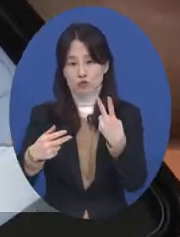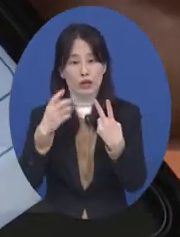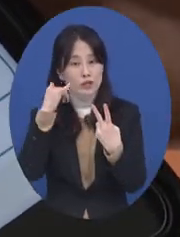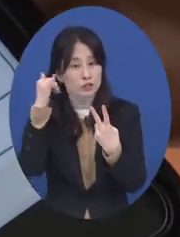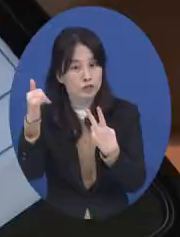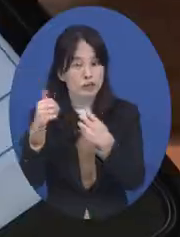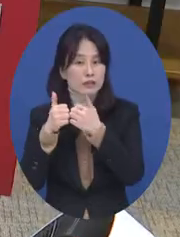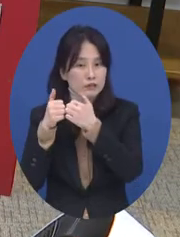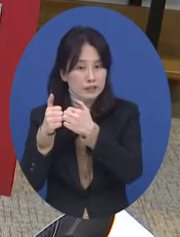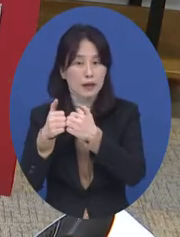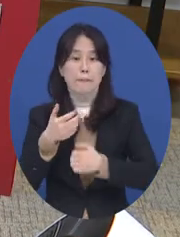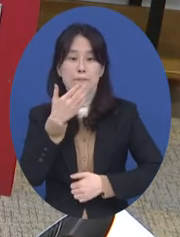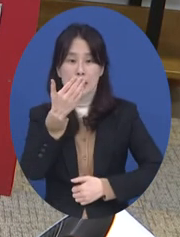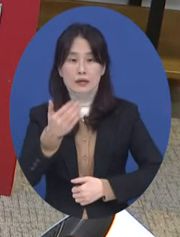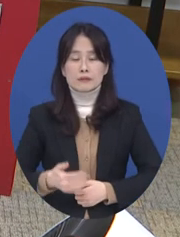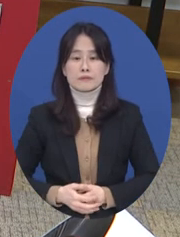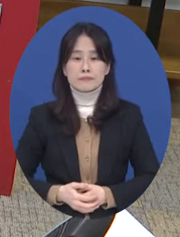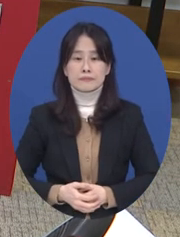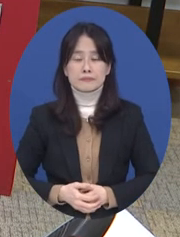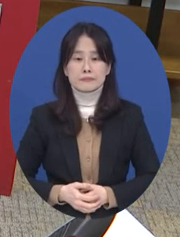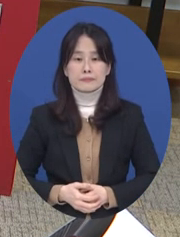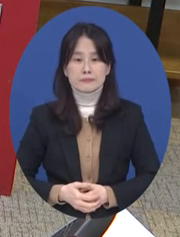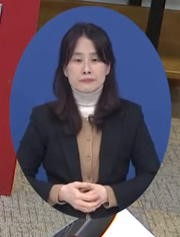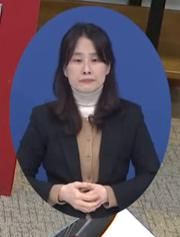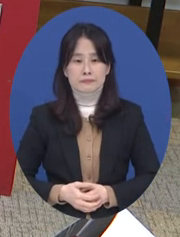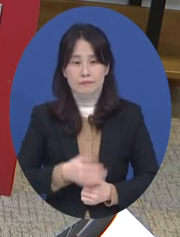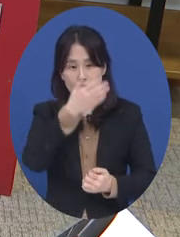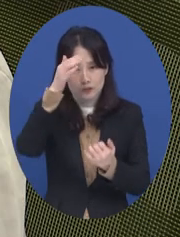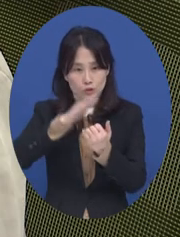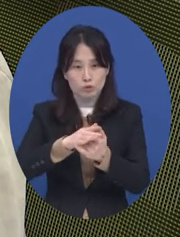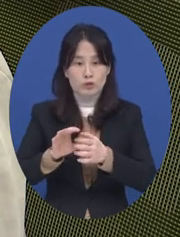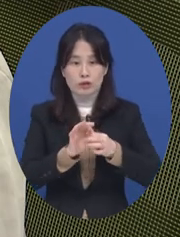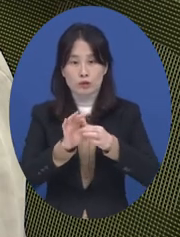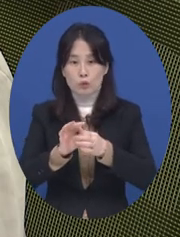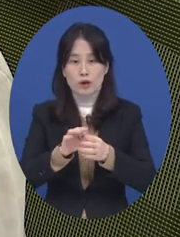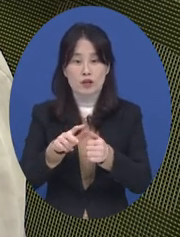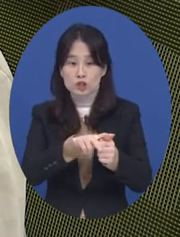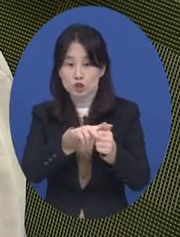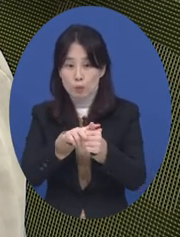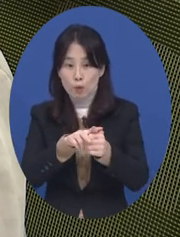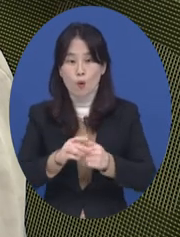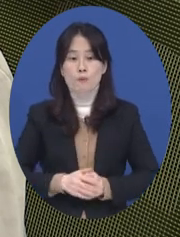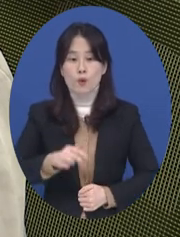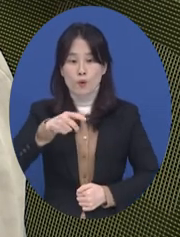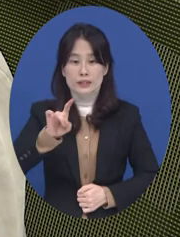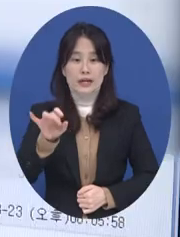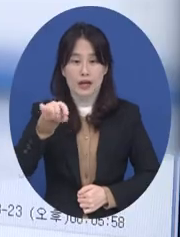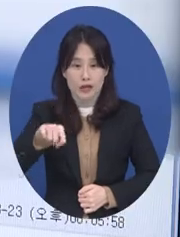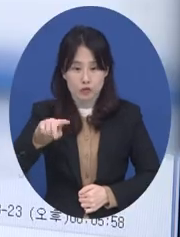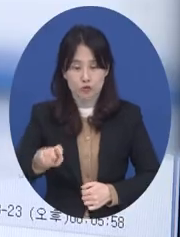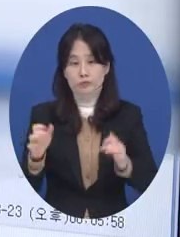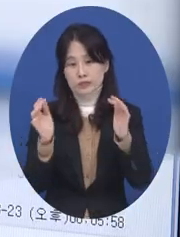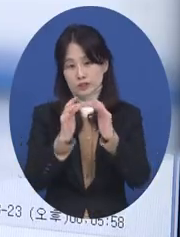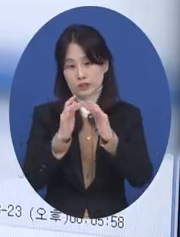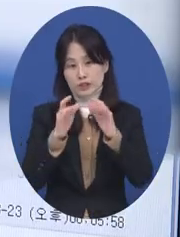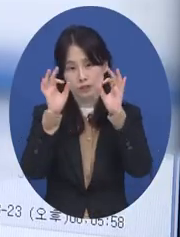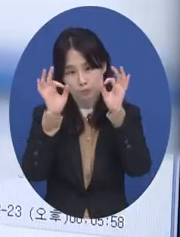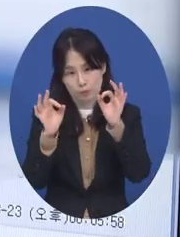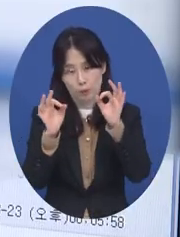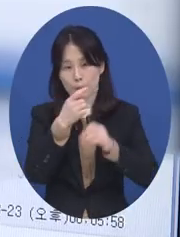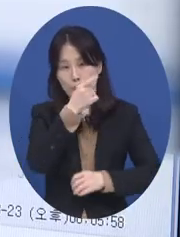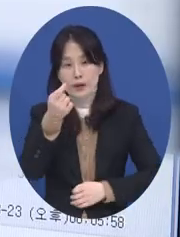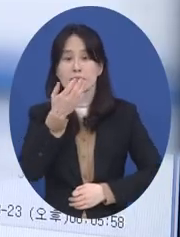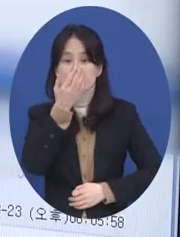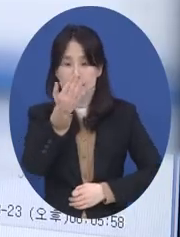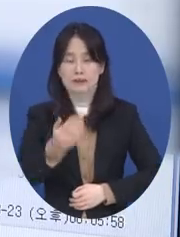전화 상담을 받을 수 있고 청소년 관련 지원 정보는 경기도 청소년 완전 만 플랫폼 체험을 통해